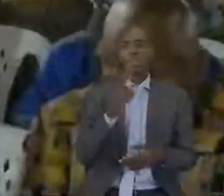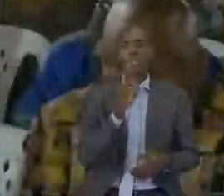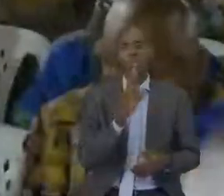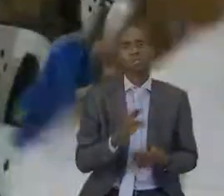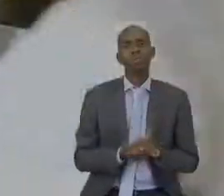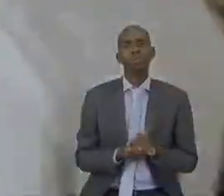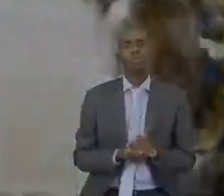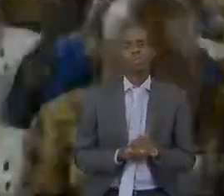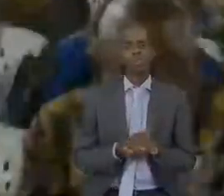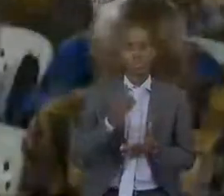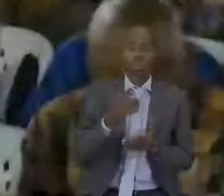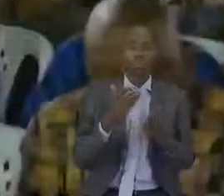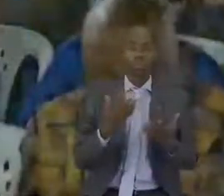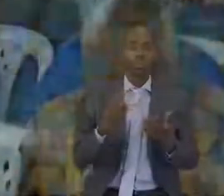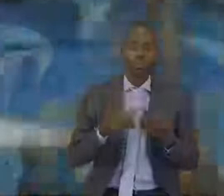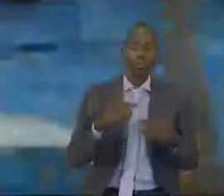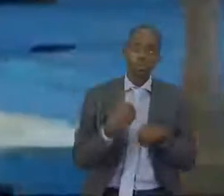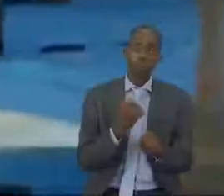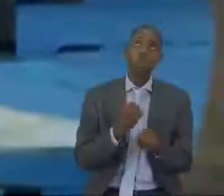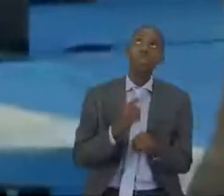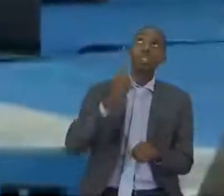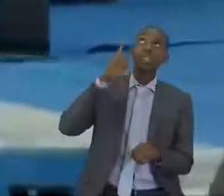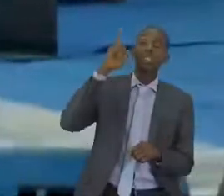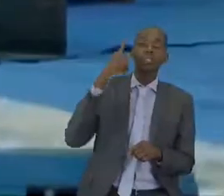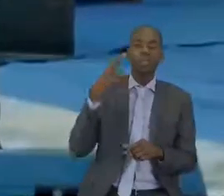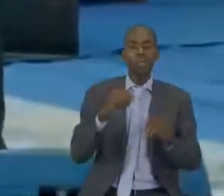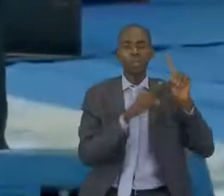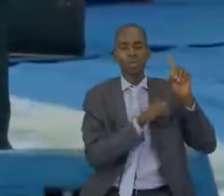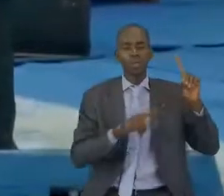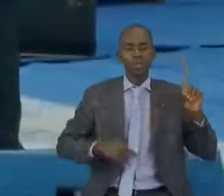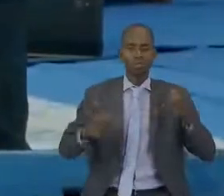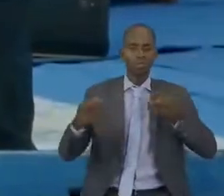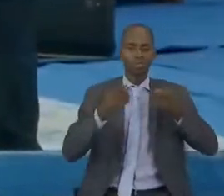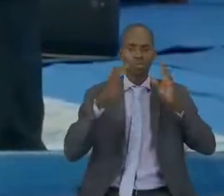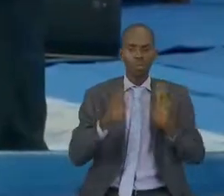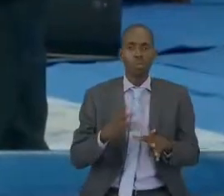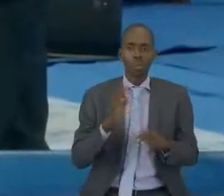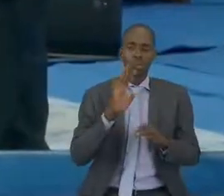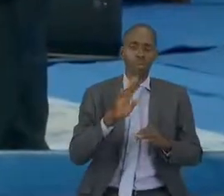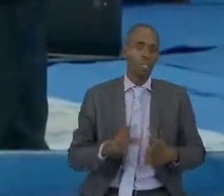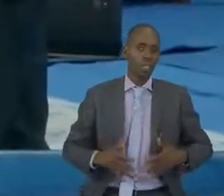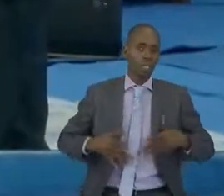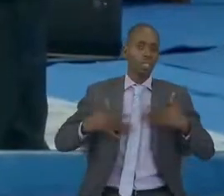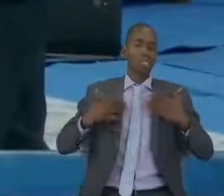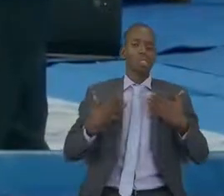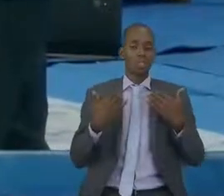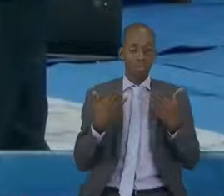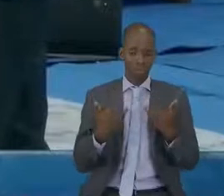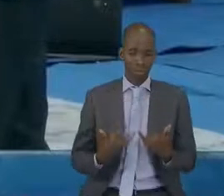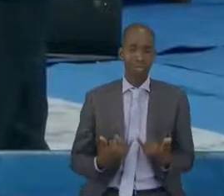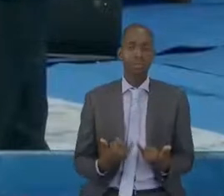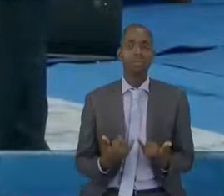tu veux faire de lui le Seigneur, le directeur, le contrôleur de ta vie, maintenant même.